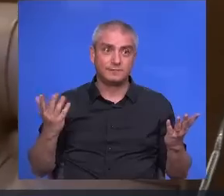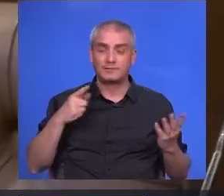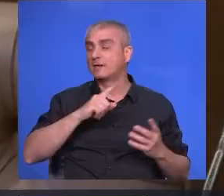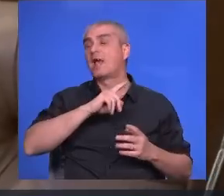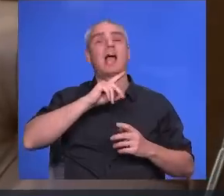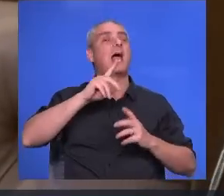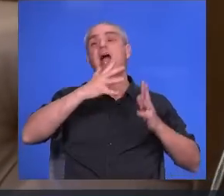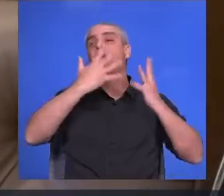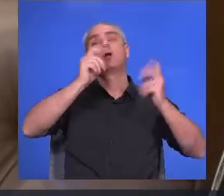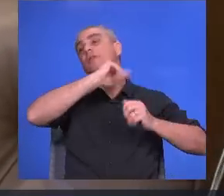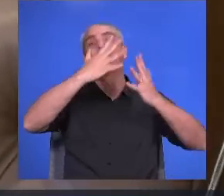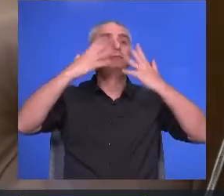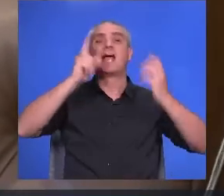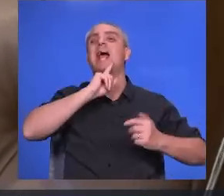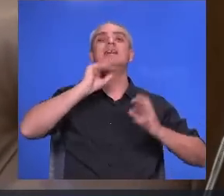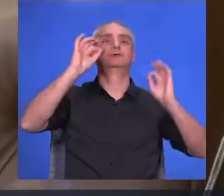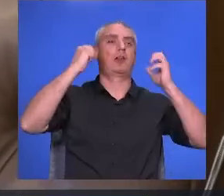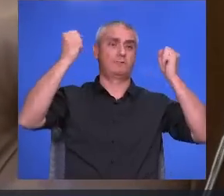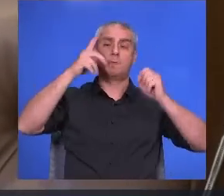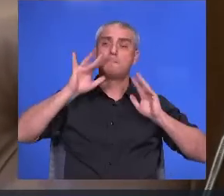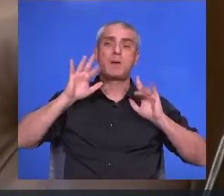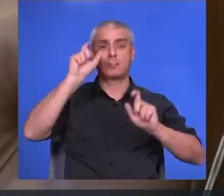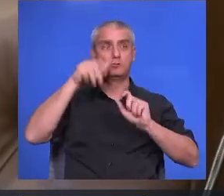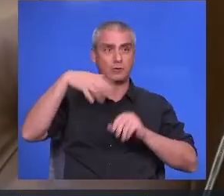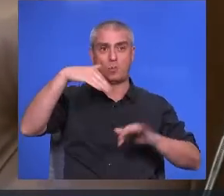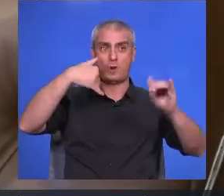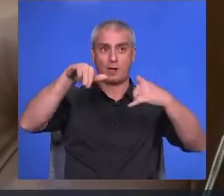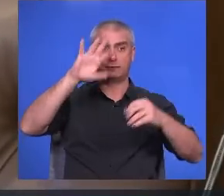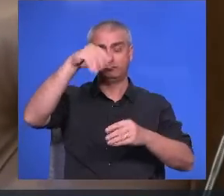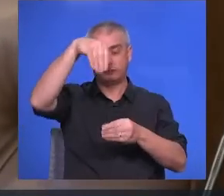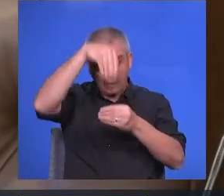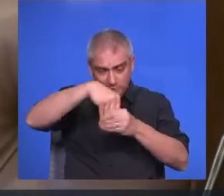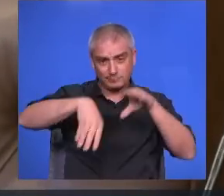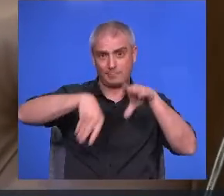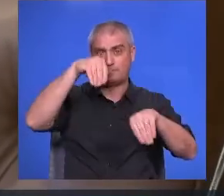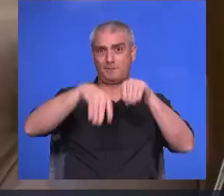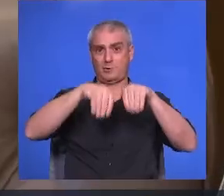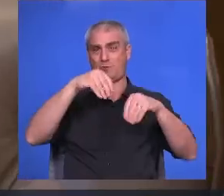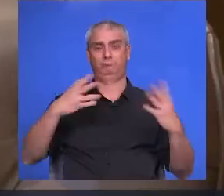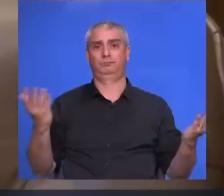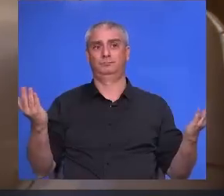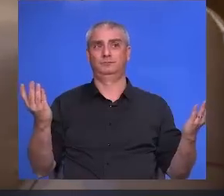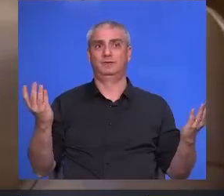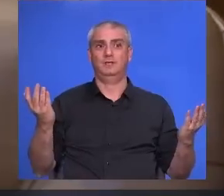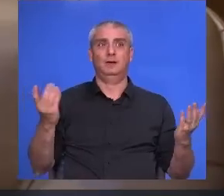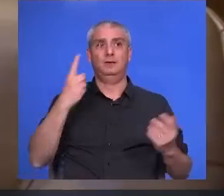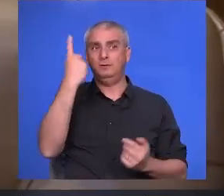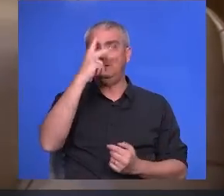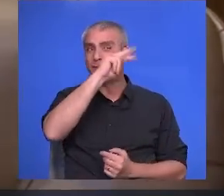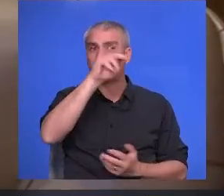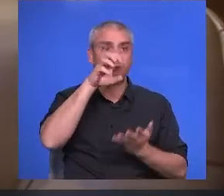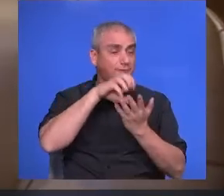כל ההפגנות. מיליוני אנשים יצאו לרחובות כדי להצביע בבחירות. אחד